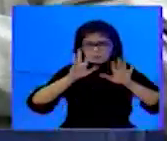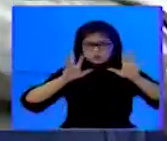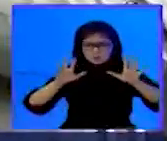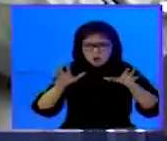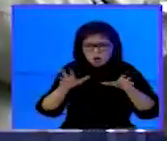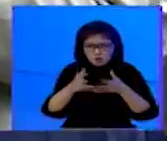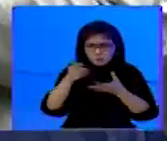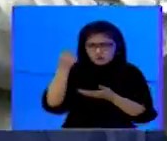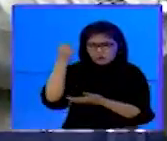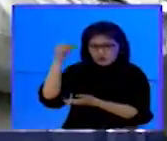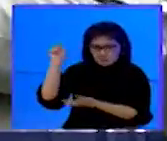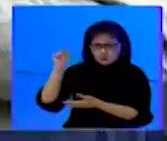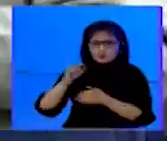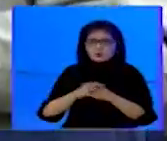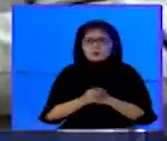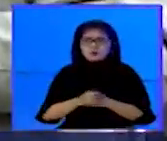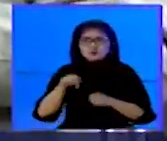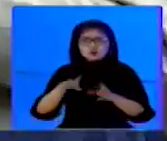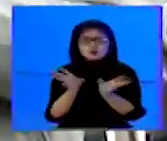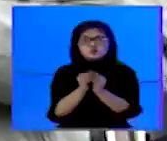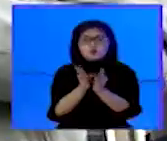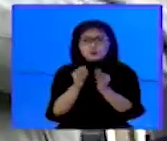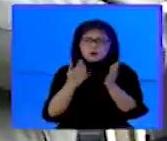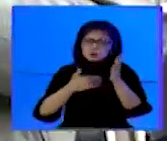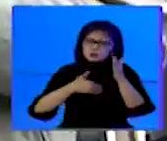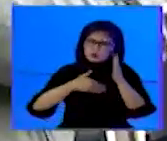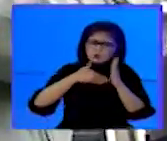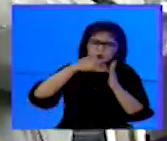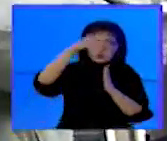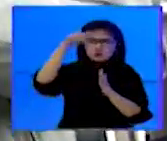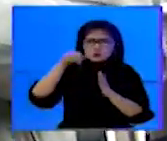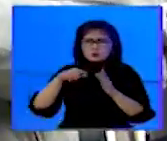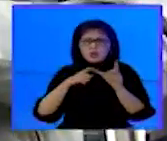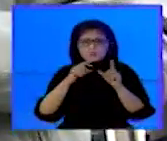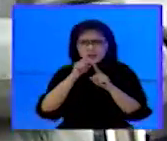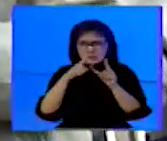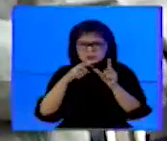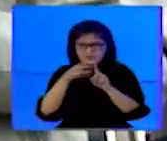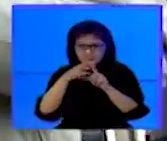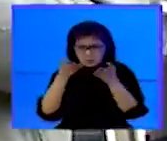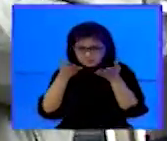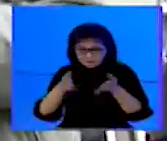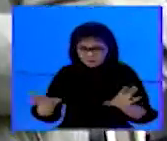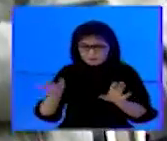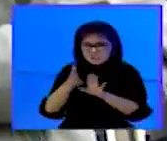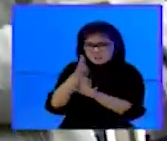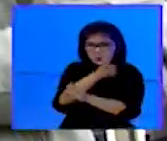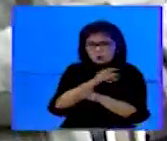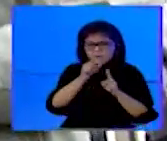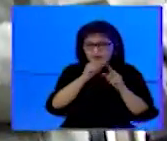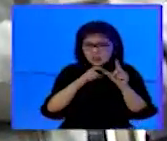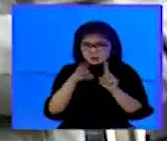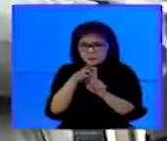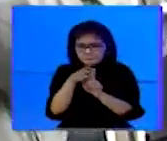perkantoran. Hal ini ataupun angka ini terus melonjak ketika PSBB dilonggarkan. Sebelum PSBB dilonggarkan pada tanggal